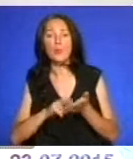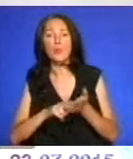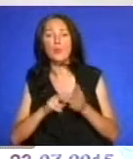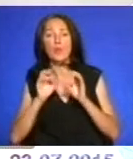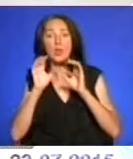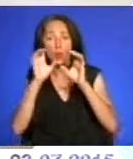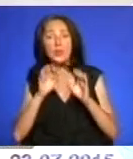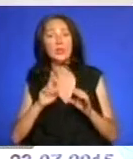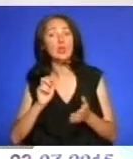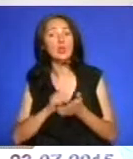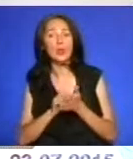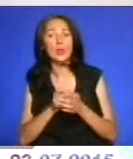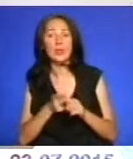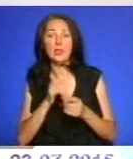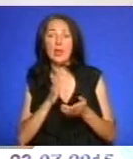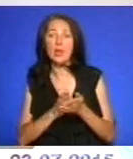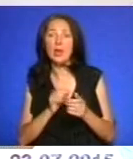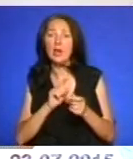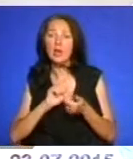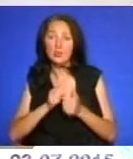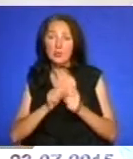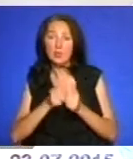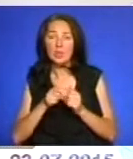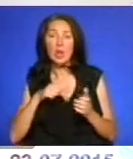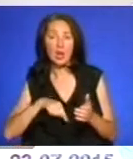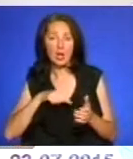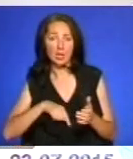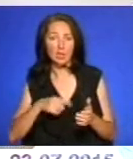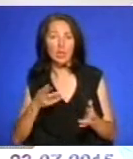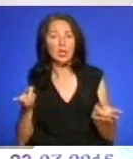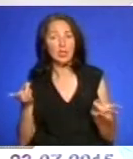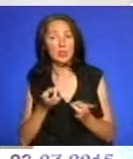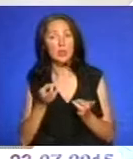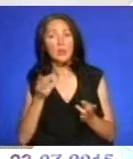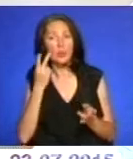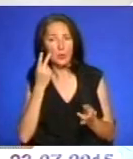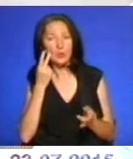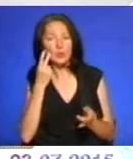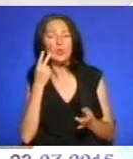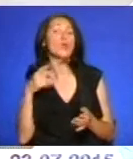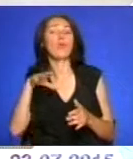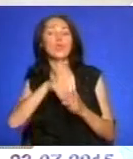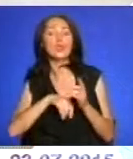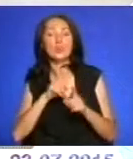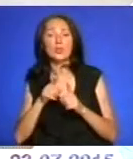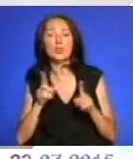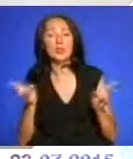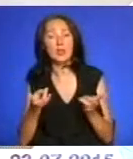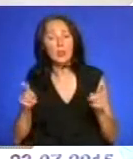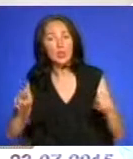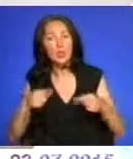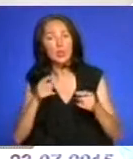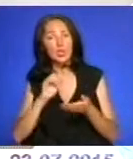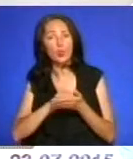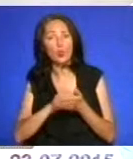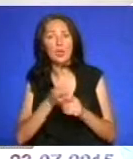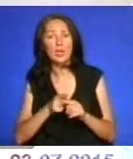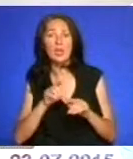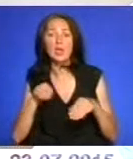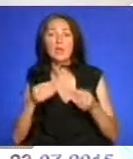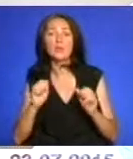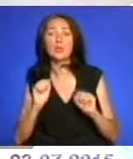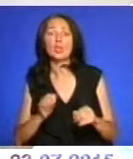характер в систематичному режимі. Тобто ми постійно до нього вносимо зміни, а створити той документ, який дасть можливість поповнювати бюджет